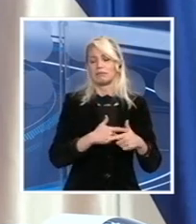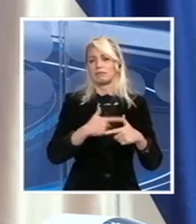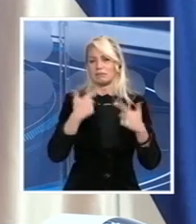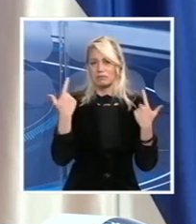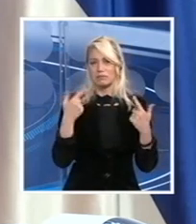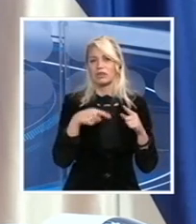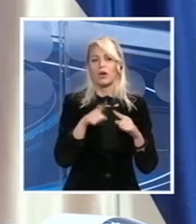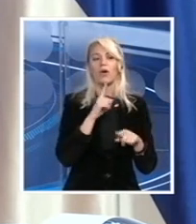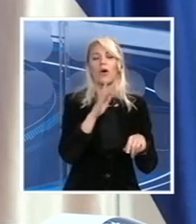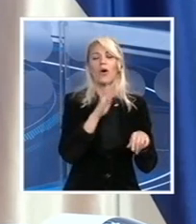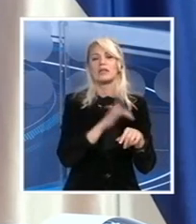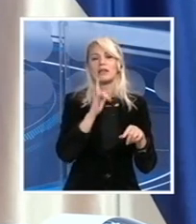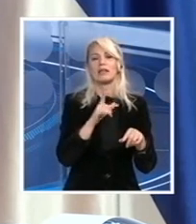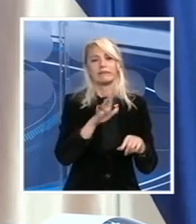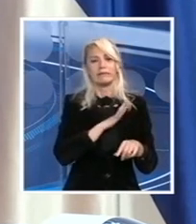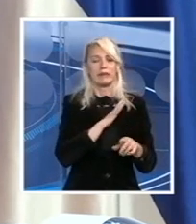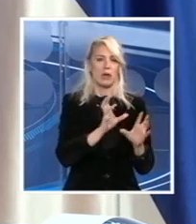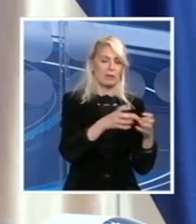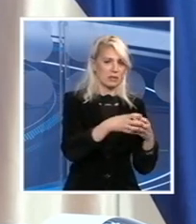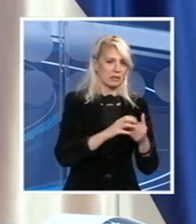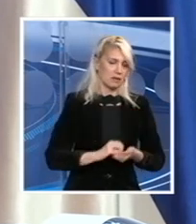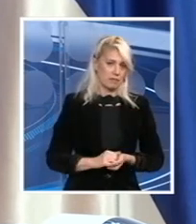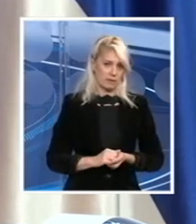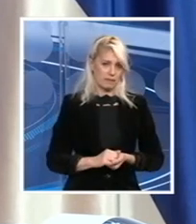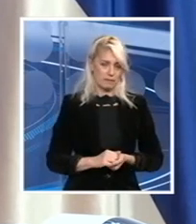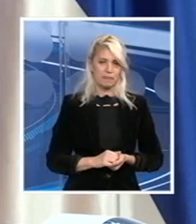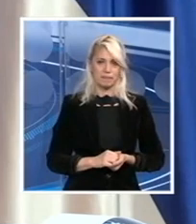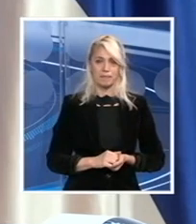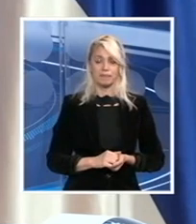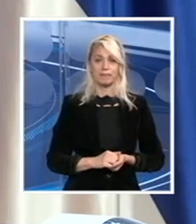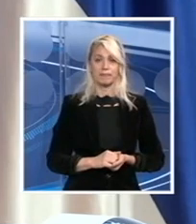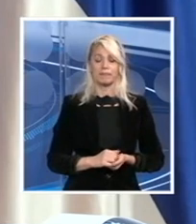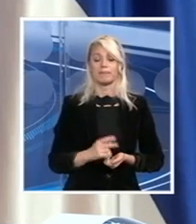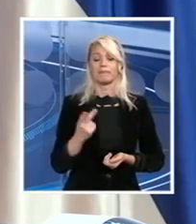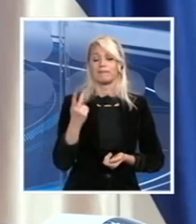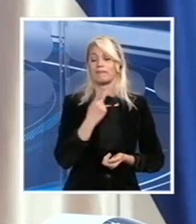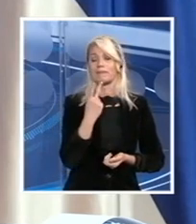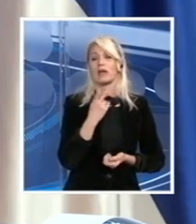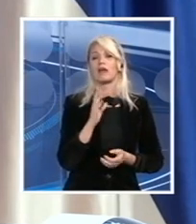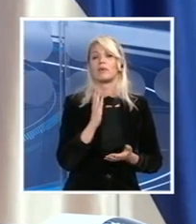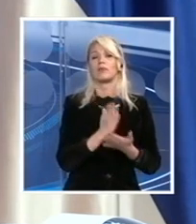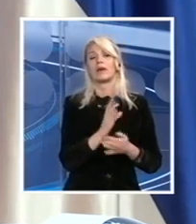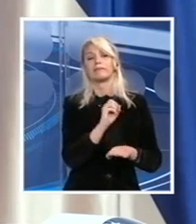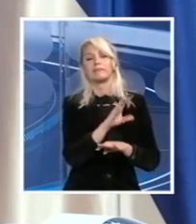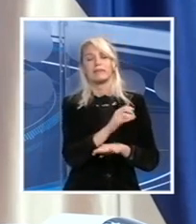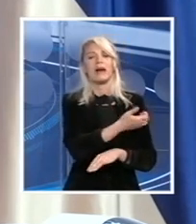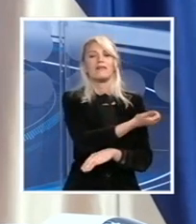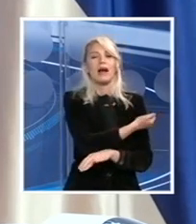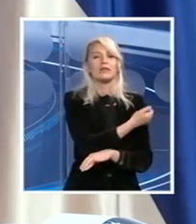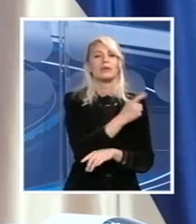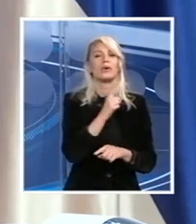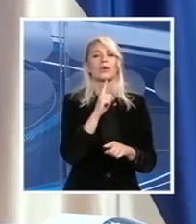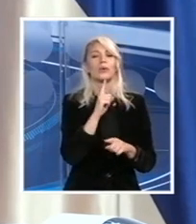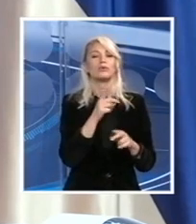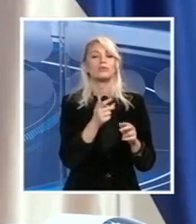ko su oni koji su najugroženi. Normalno, obično se vakcinacija preporučuje i onima koji su u okolini